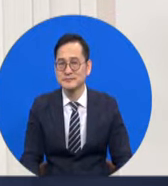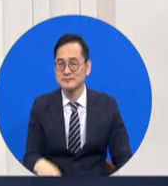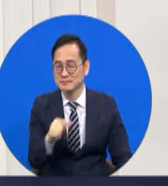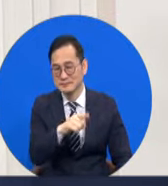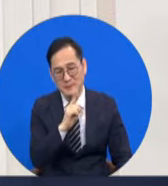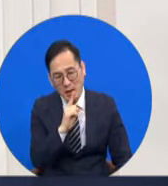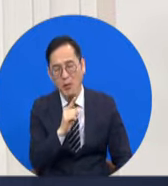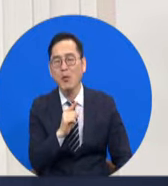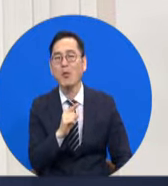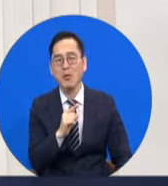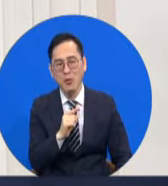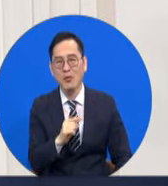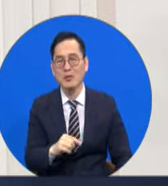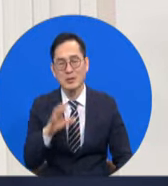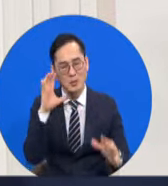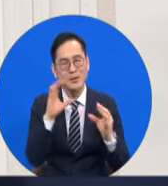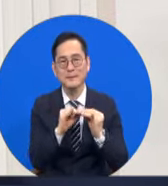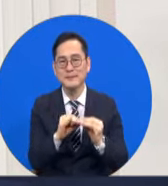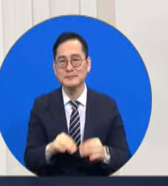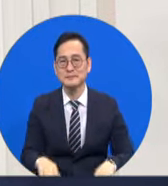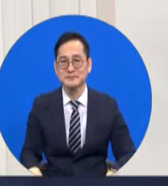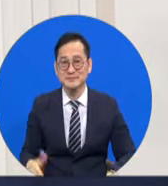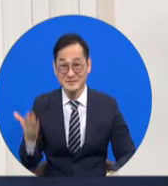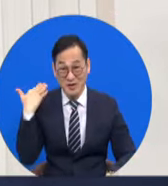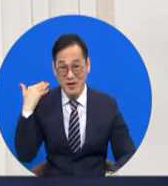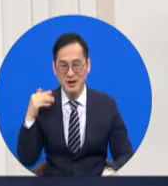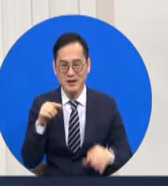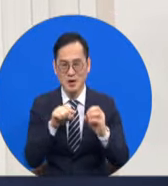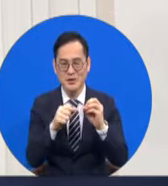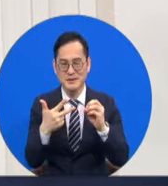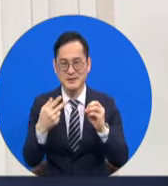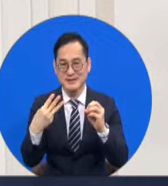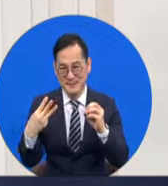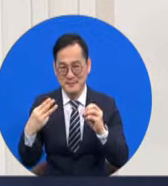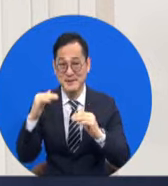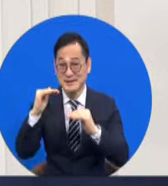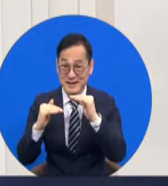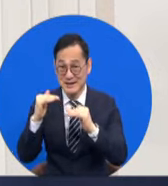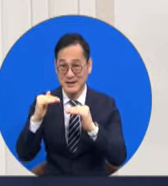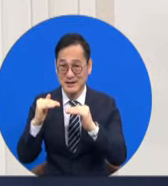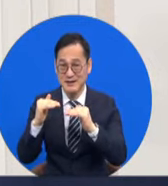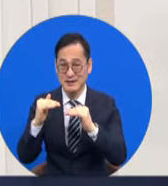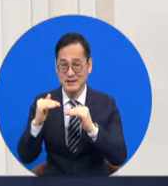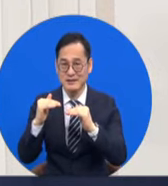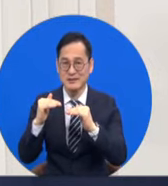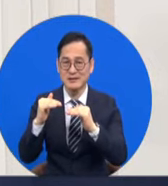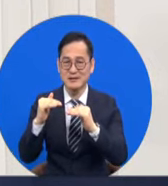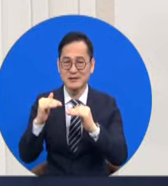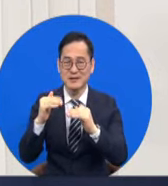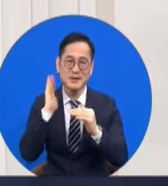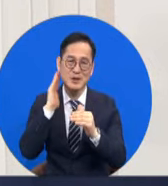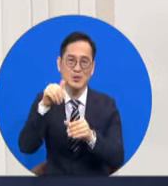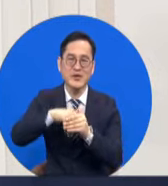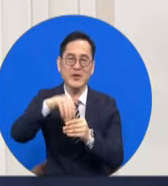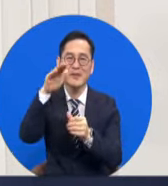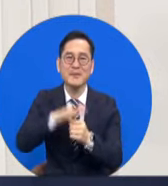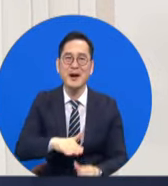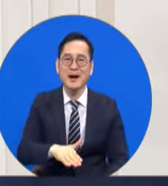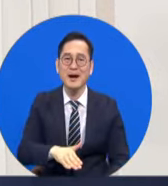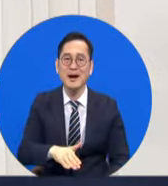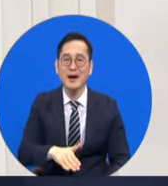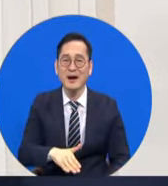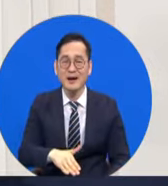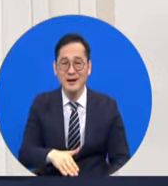대선에서 0.76% 차의 표차로 대선 패배한 결과가 지금 드러나고 지금 오늘의